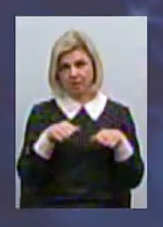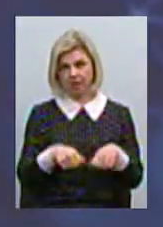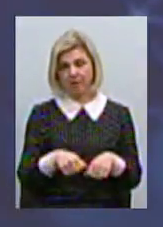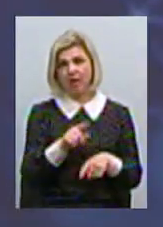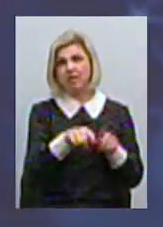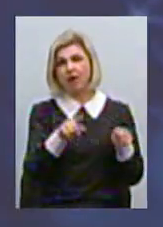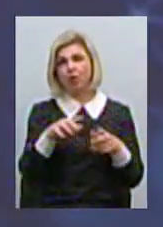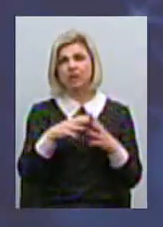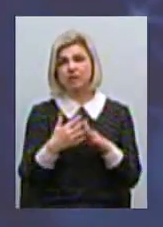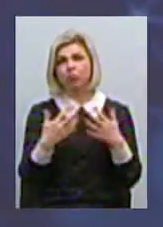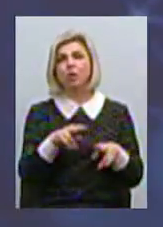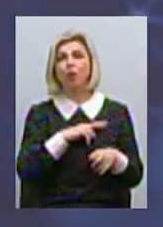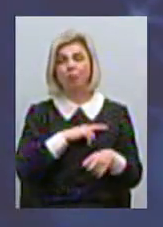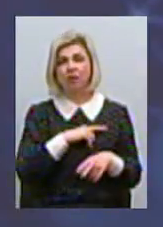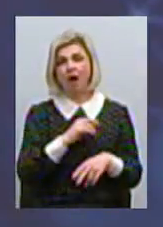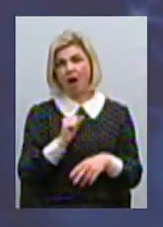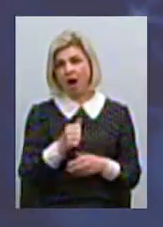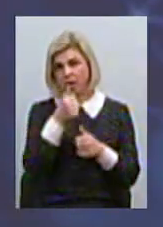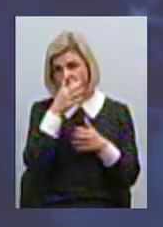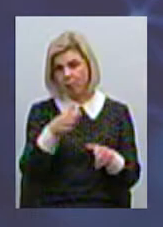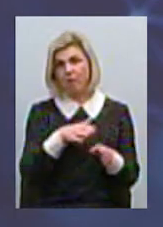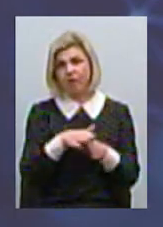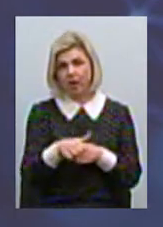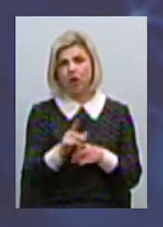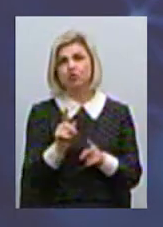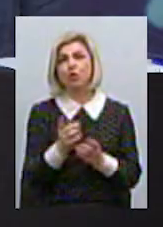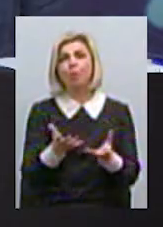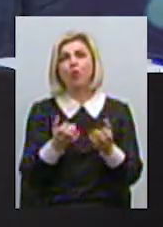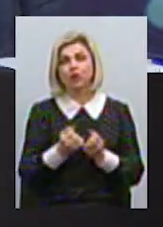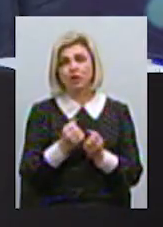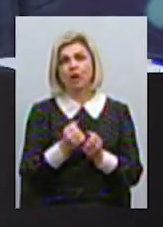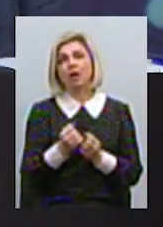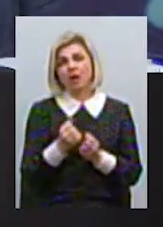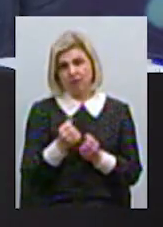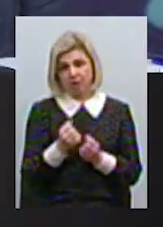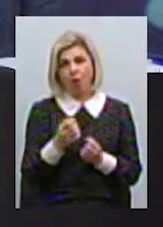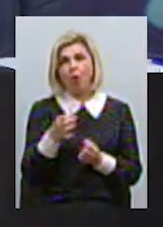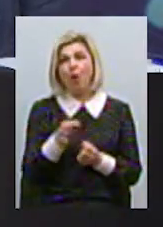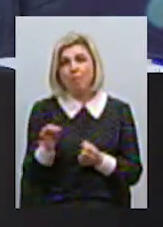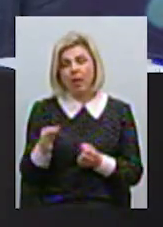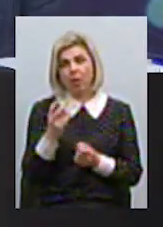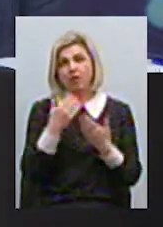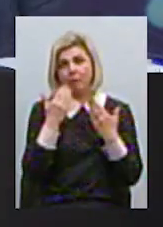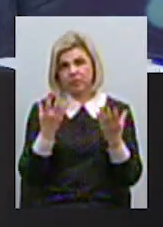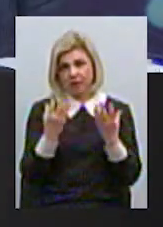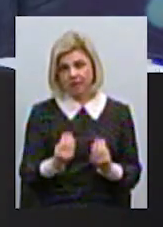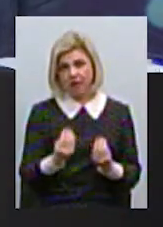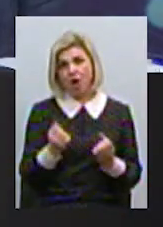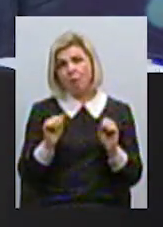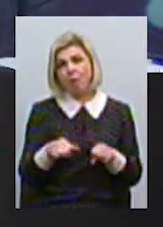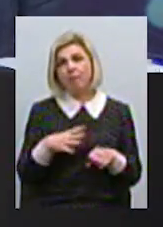селяни на той світ пішли. Я не можу реалізувати, щоб ту копійку отримати собі на останній день. Так, можливо, треба не гратися